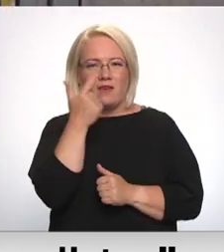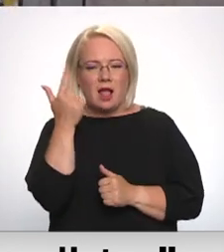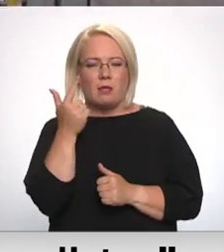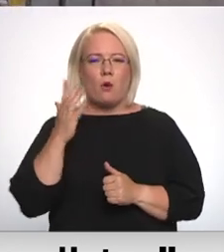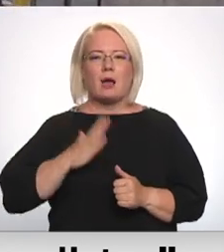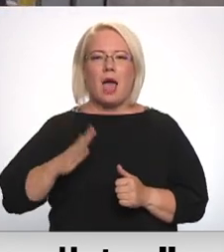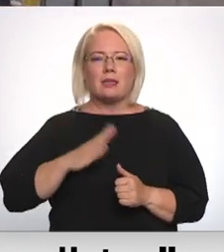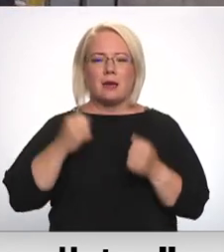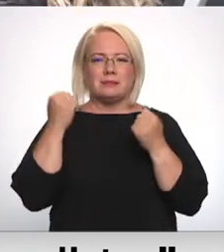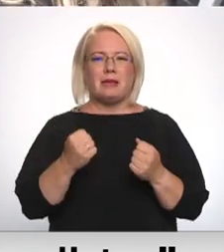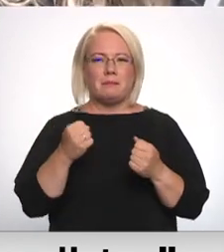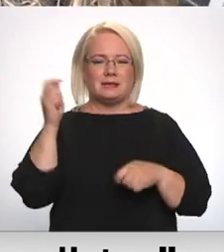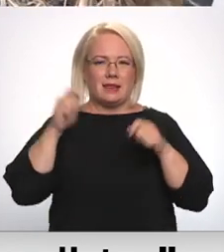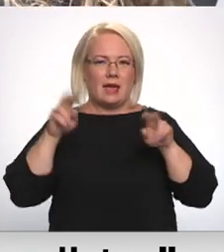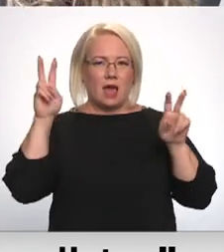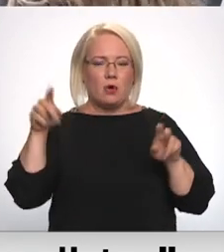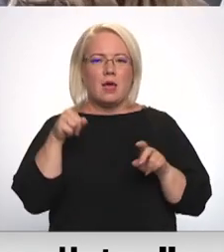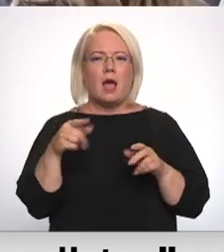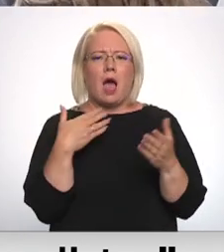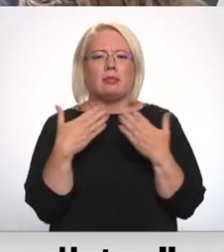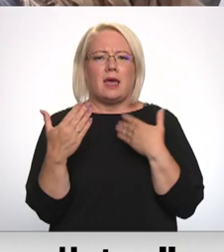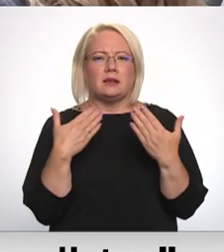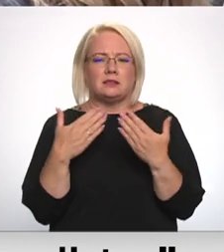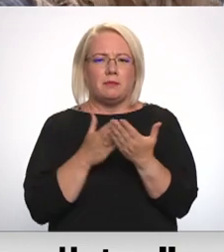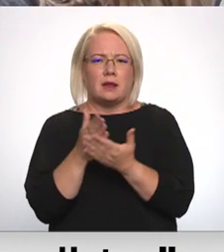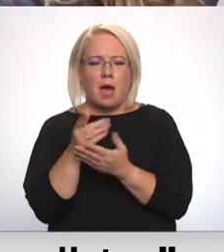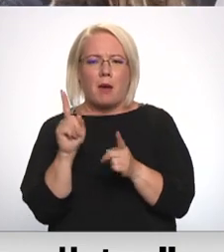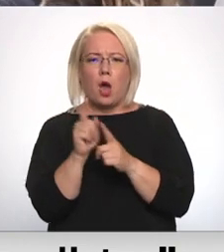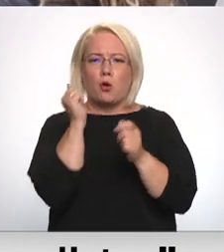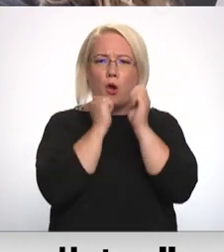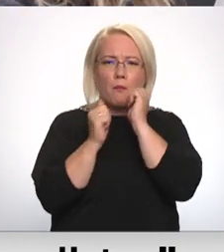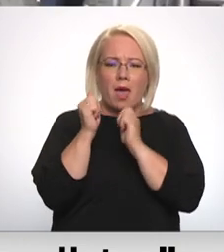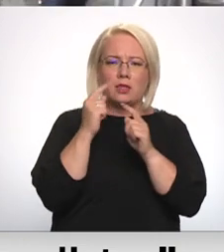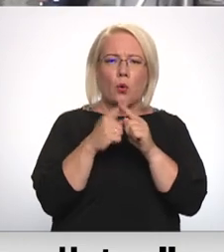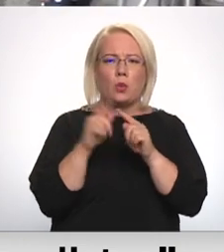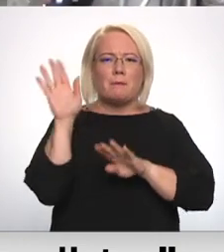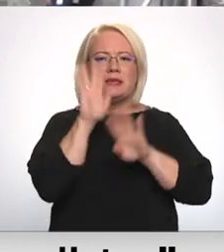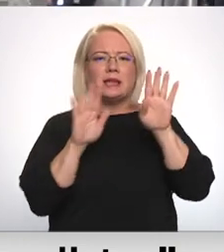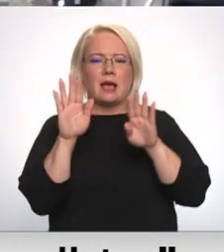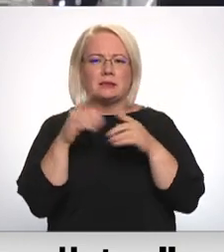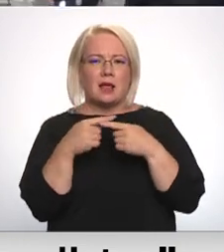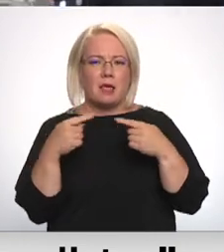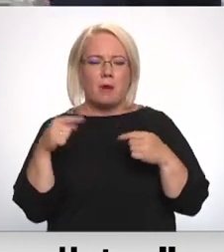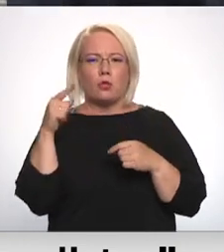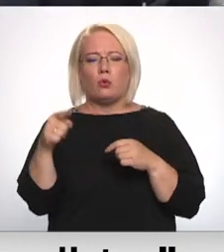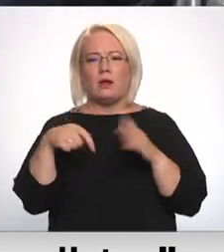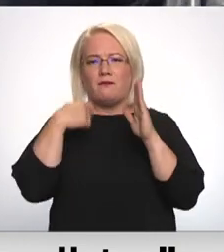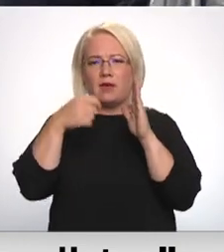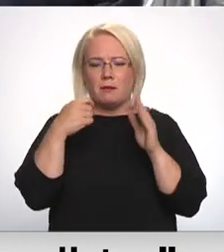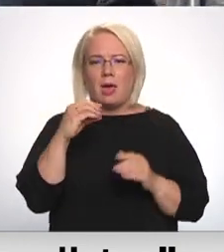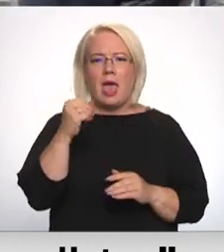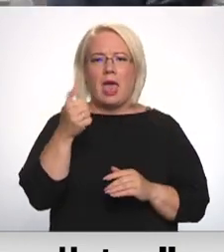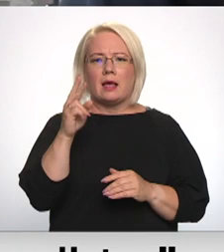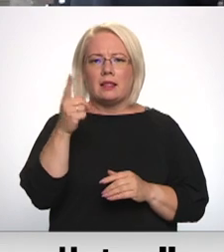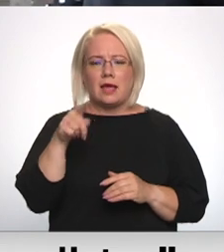lietus režisori raksturo kā attiecību drāmu ar komēdijas un mistikas elementiem. Tajā jau nofilmējušies arī Mārtiņš Egliens, Dita Lūriņa